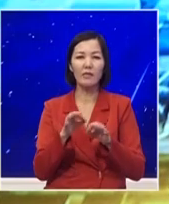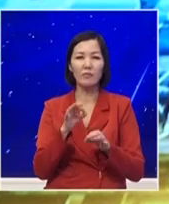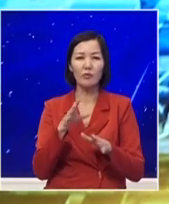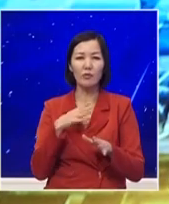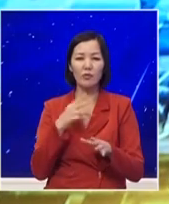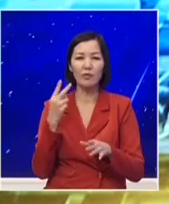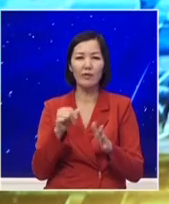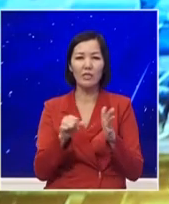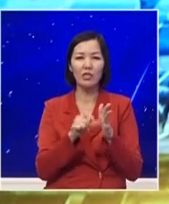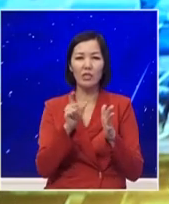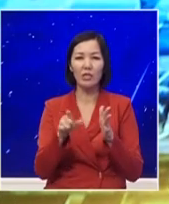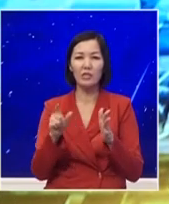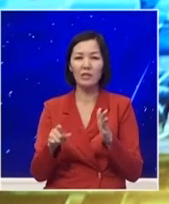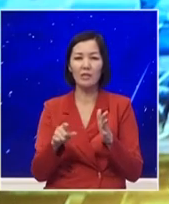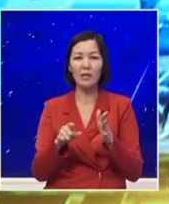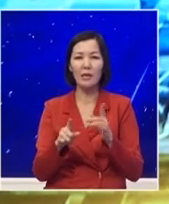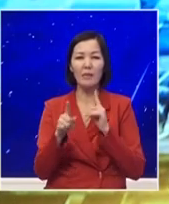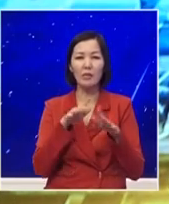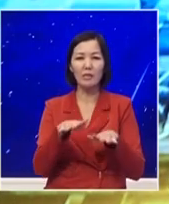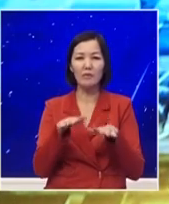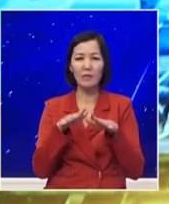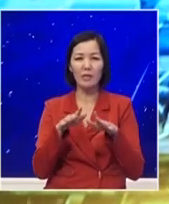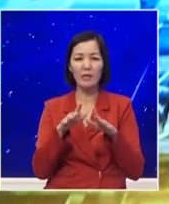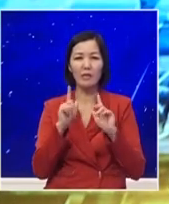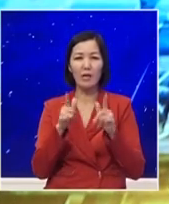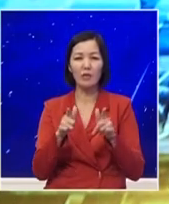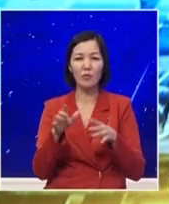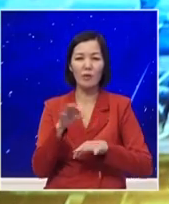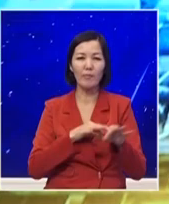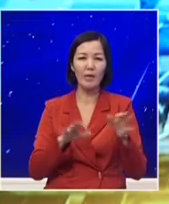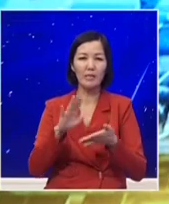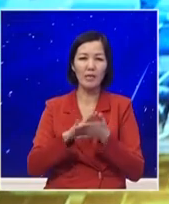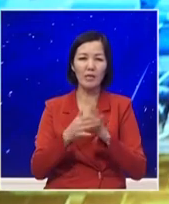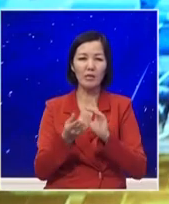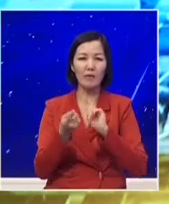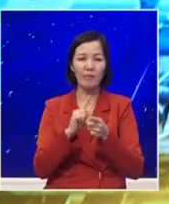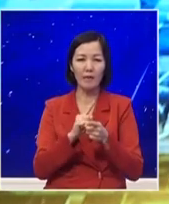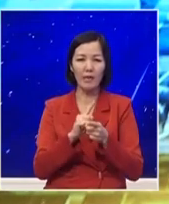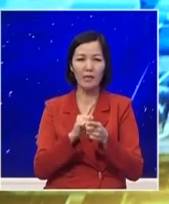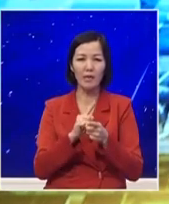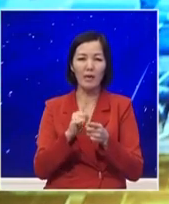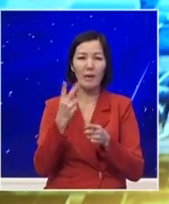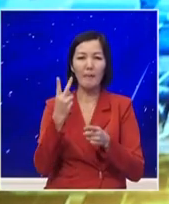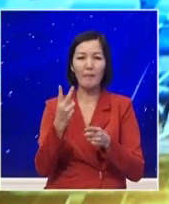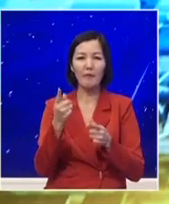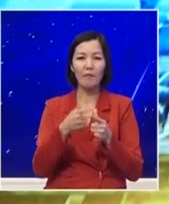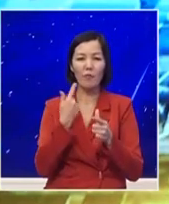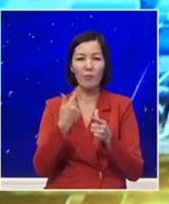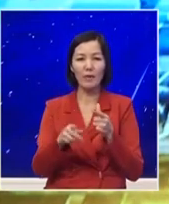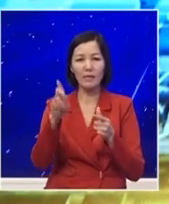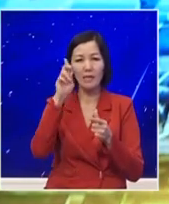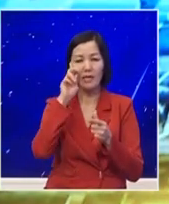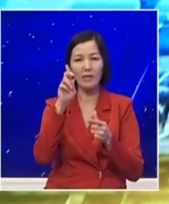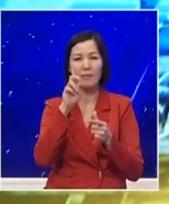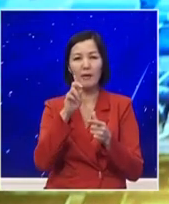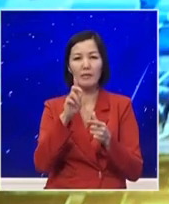26 человек. В связи с этим мажилис парламента одобрил проект соглашения об обмене осужденными между двумя странами.